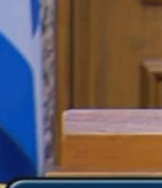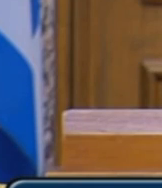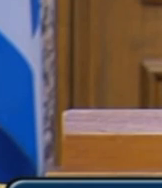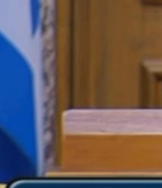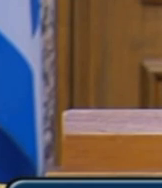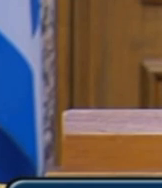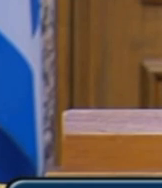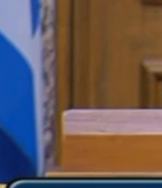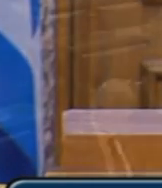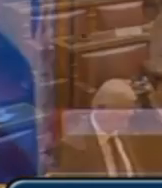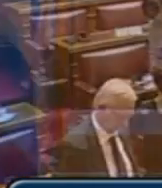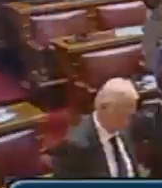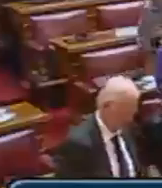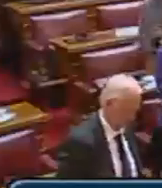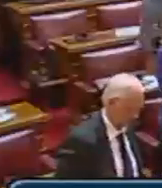πορίσματα